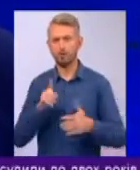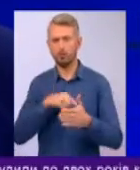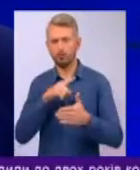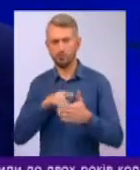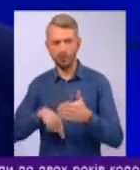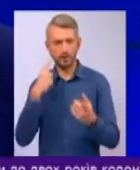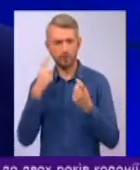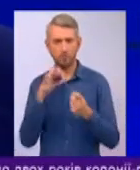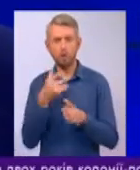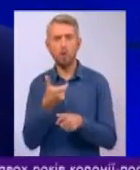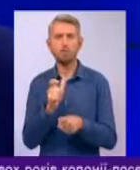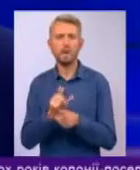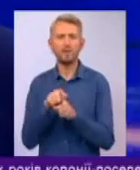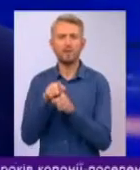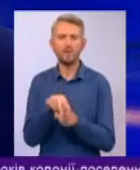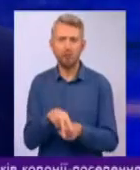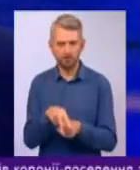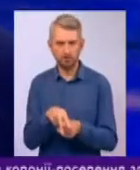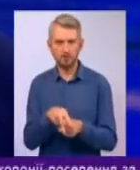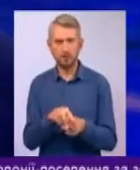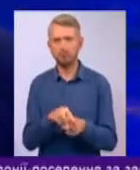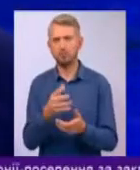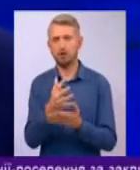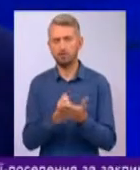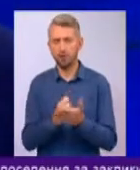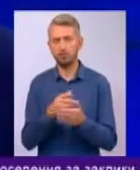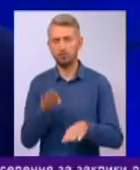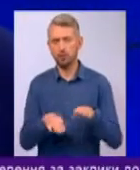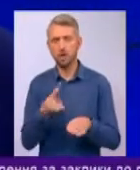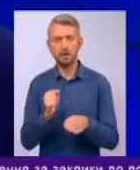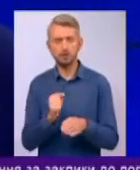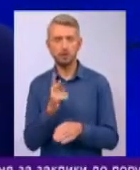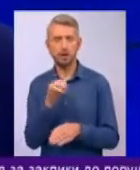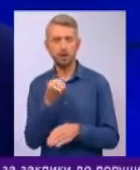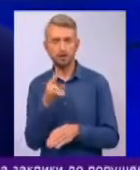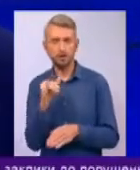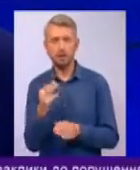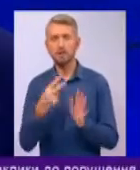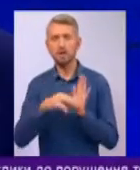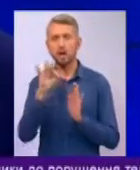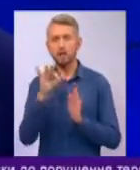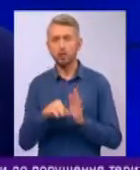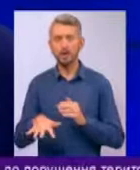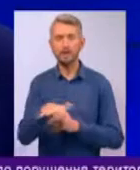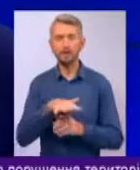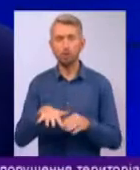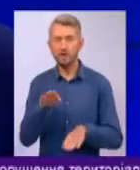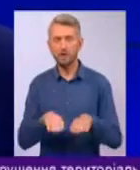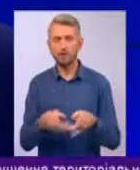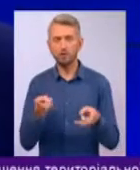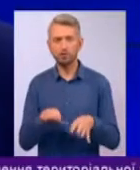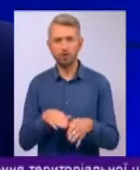про перезавантаженість арсеналу у Калинівці. Також, за його словами, 70% території арсеналу залишається